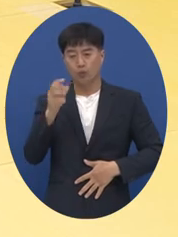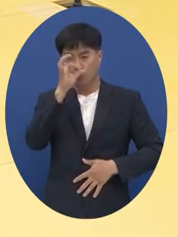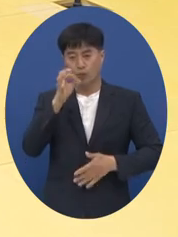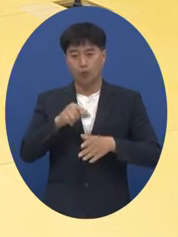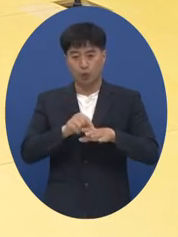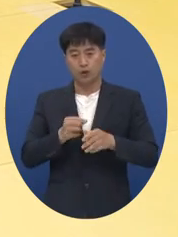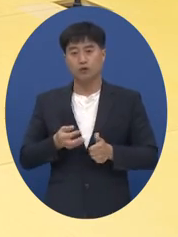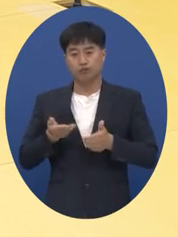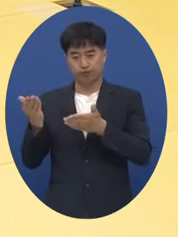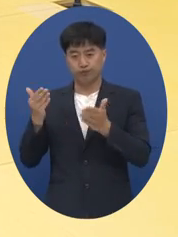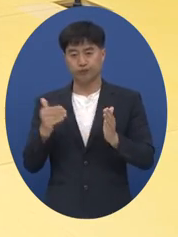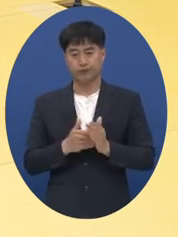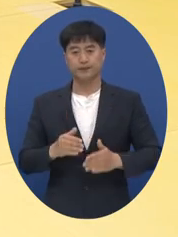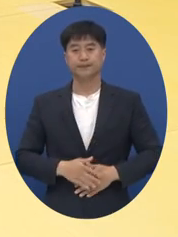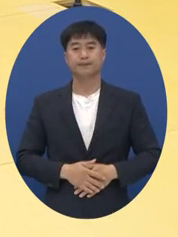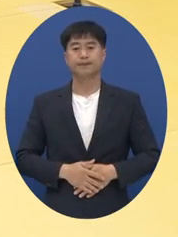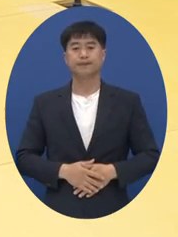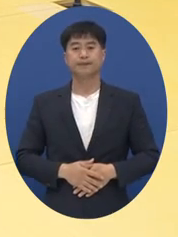기부했습니다